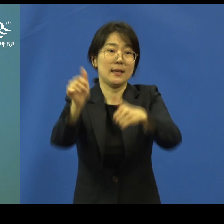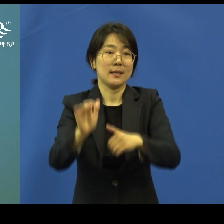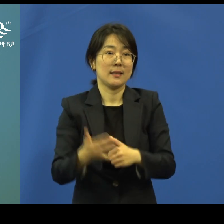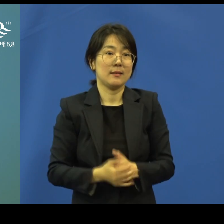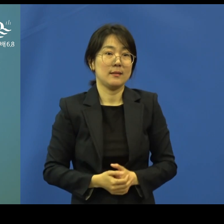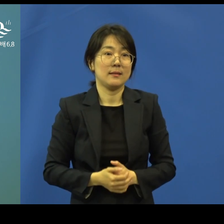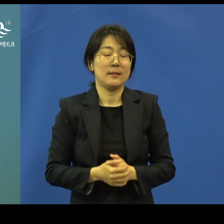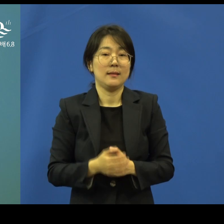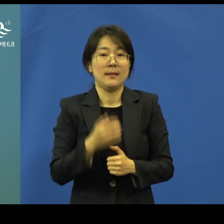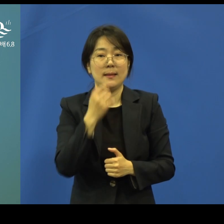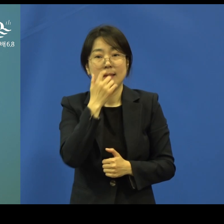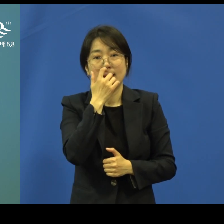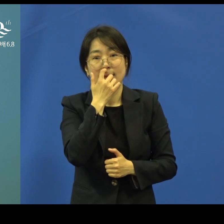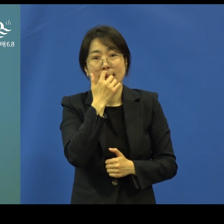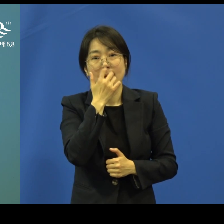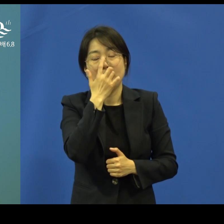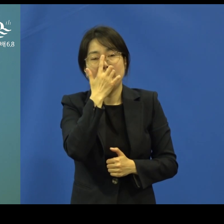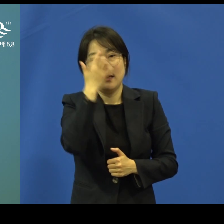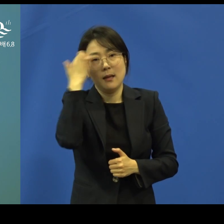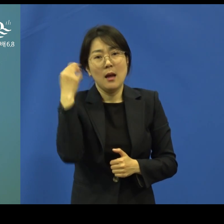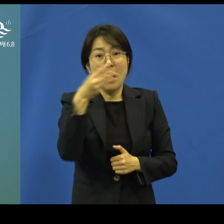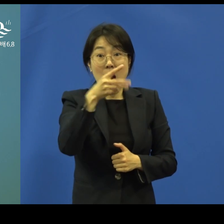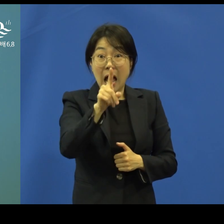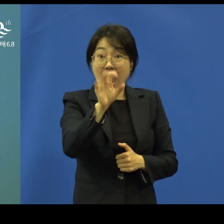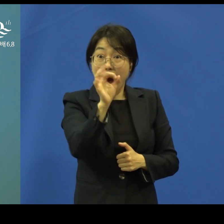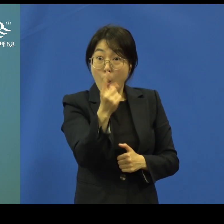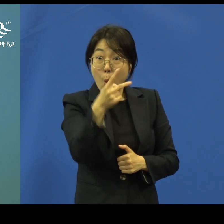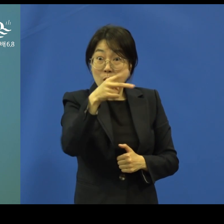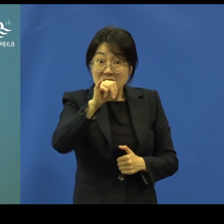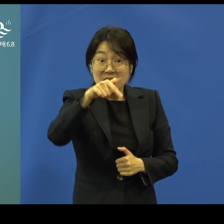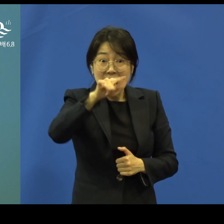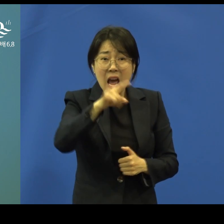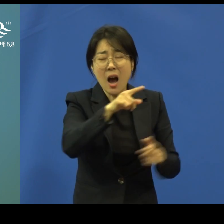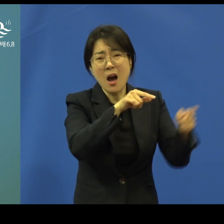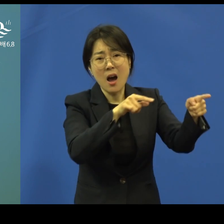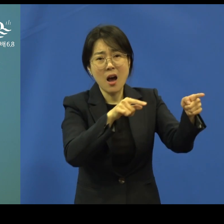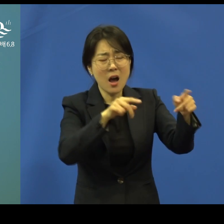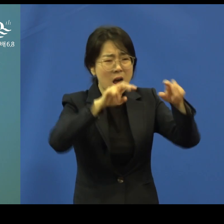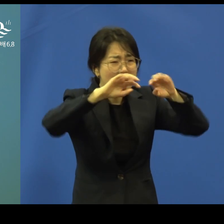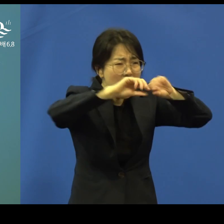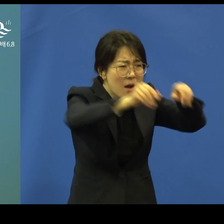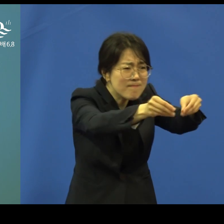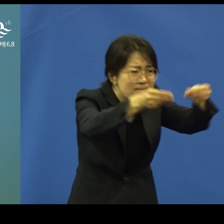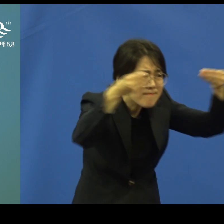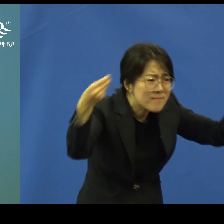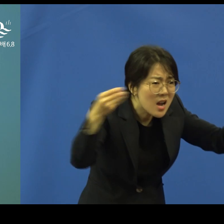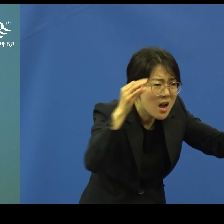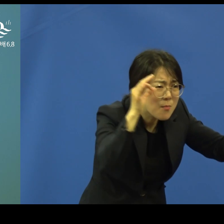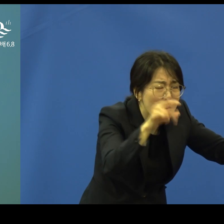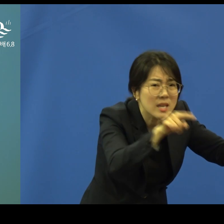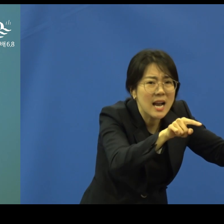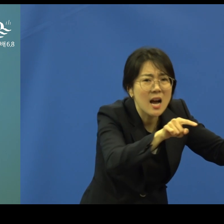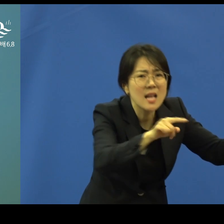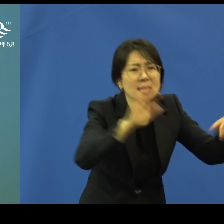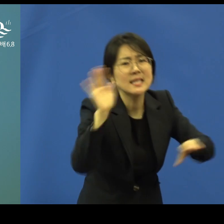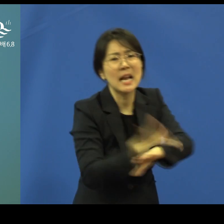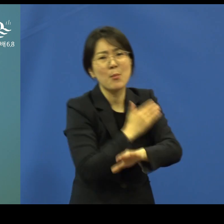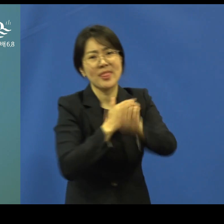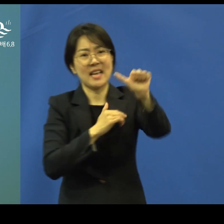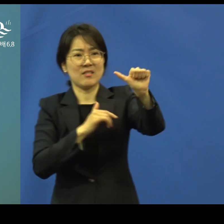여러분, 이 라오디게아의 실상이 뭡니까? 우리 주님은 5가지를